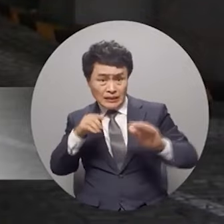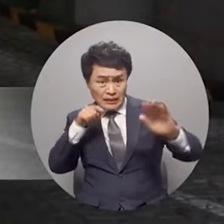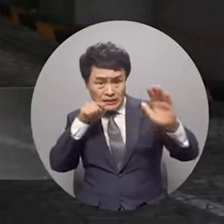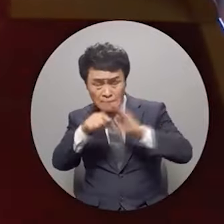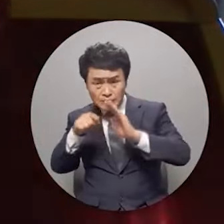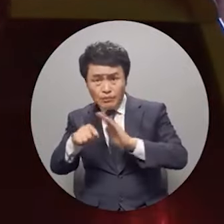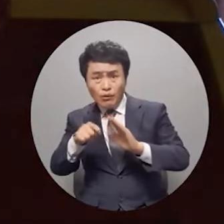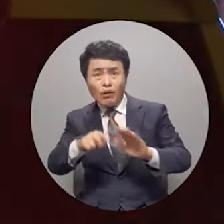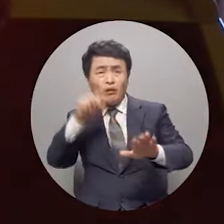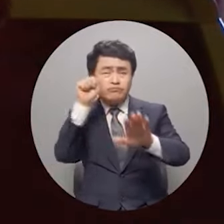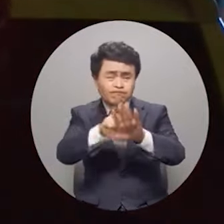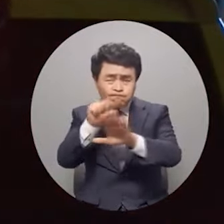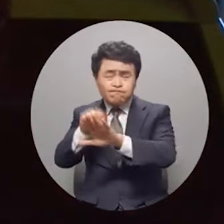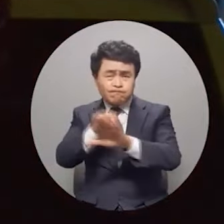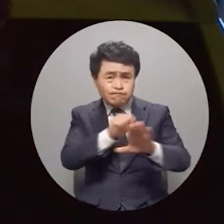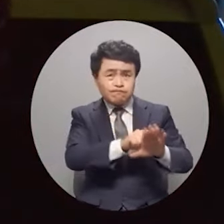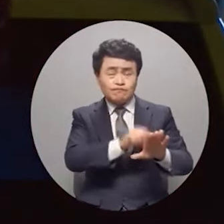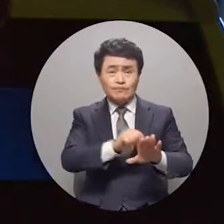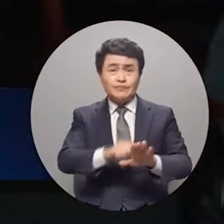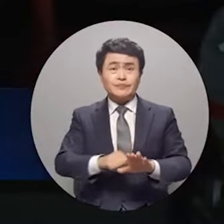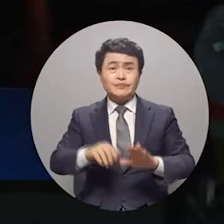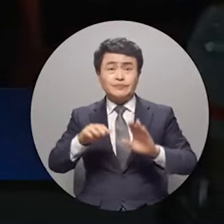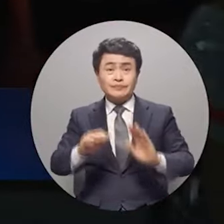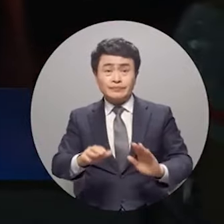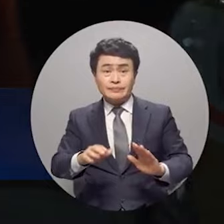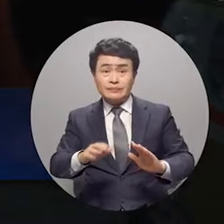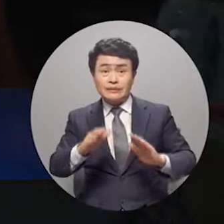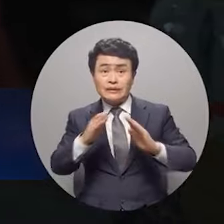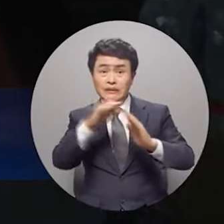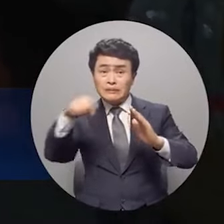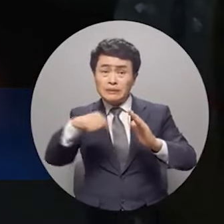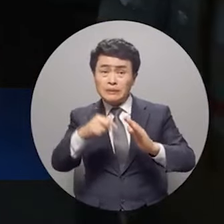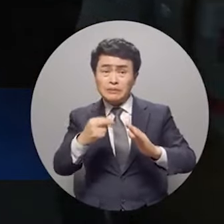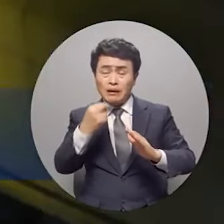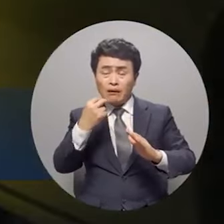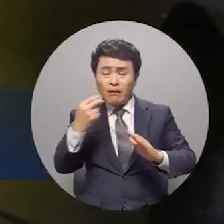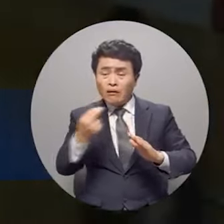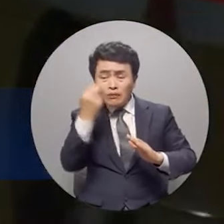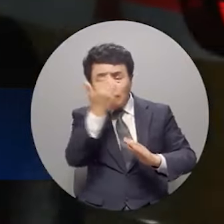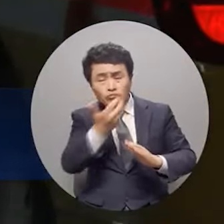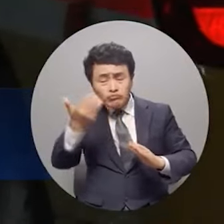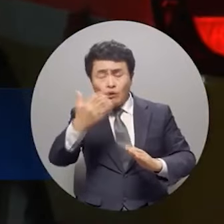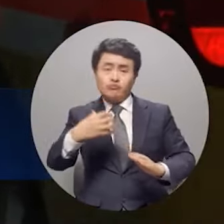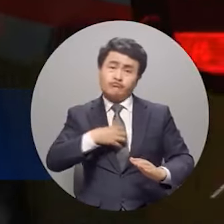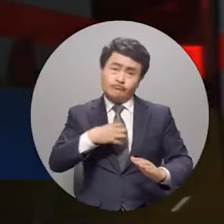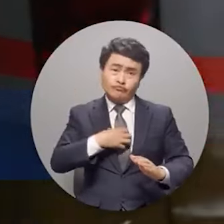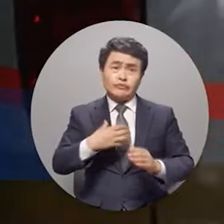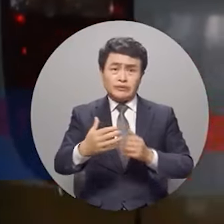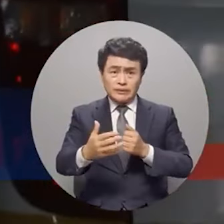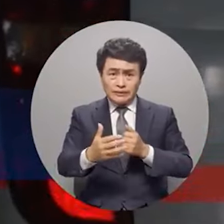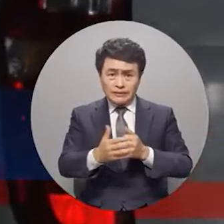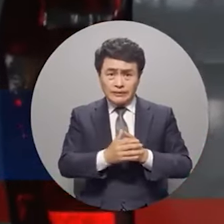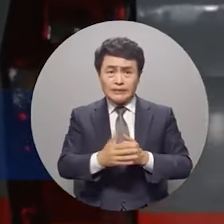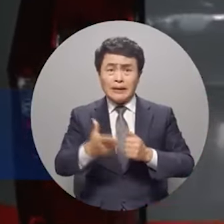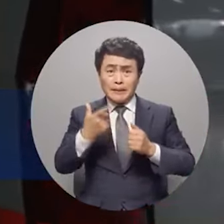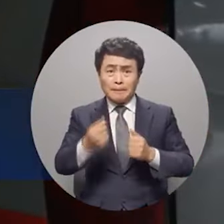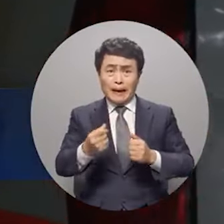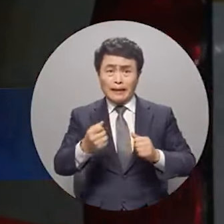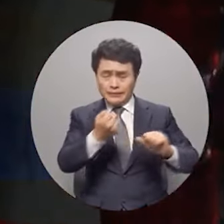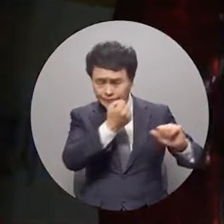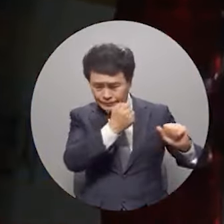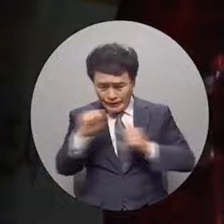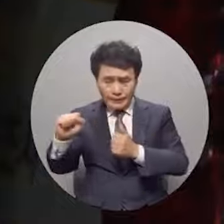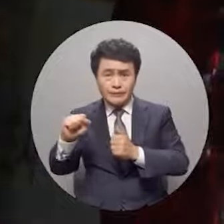방문해 문을 두드렸습니다. 혹시 집안 내부에 있을 경우에 연기가 유입돼서 위험성이 생길 거라고 판단이 되면 나갈 수 있도록 유도를 하는